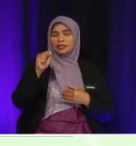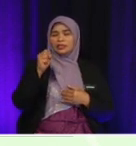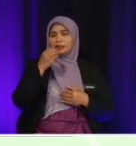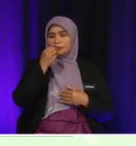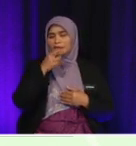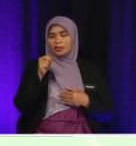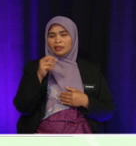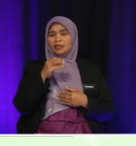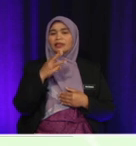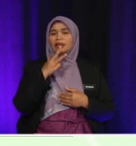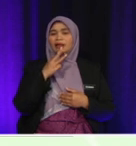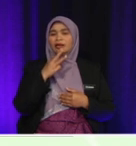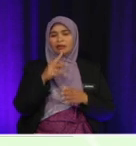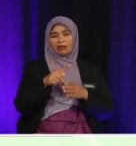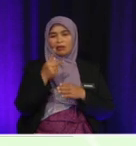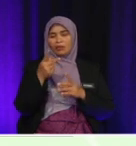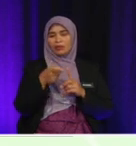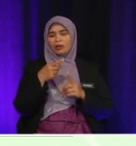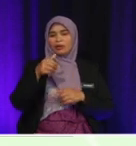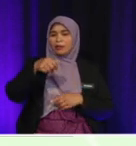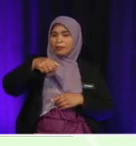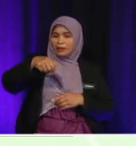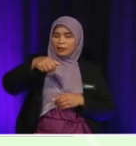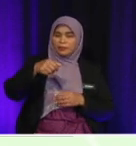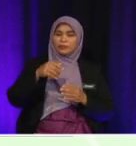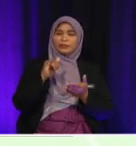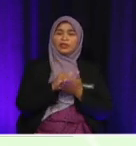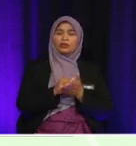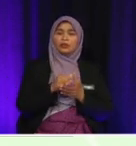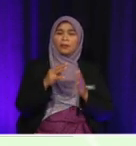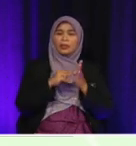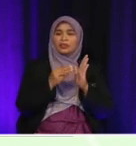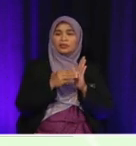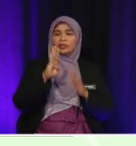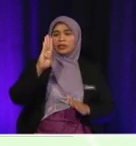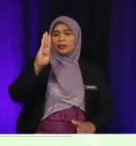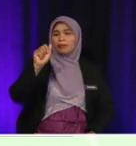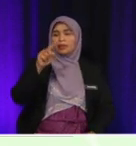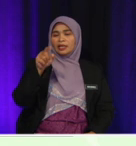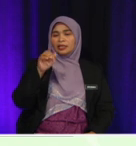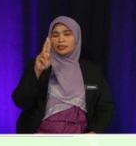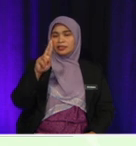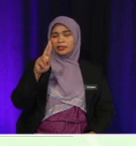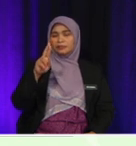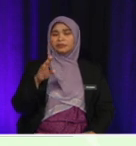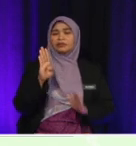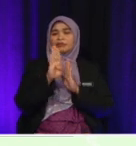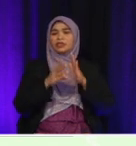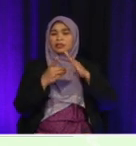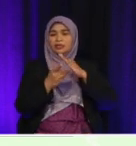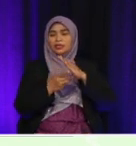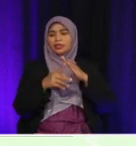air yang keluar menitis daripada paip ya itu maksudnya satu pembaziran Berdasarkan gambar di atas